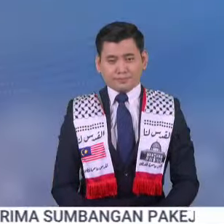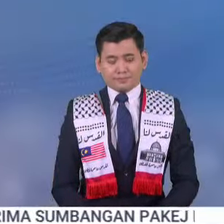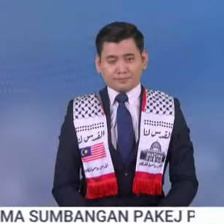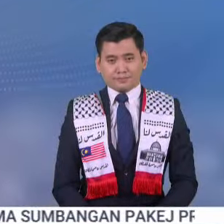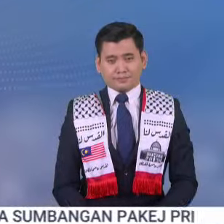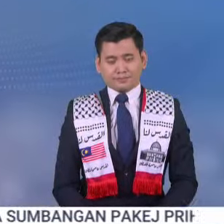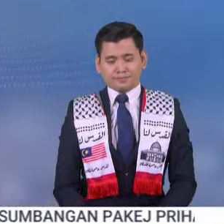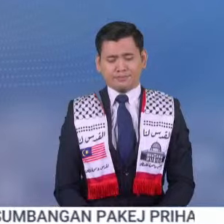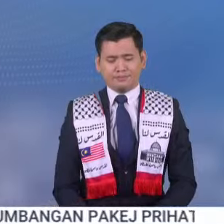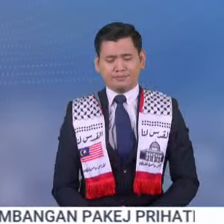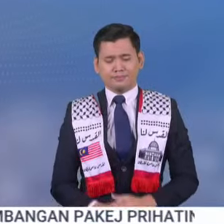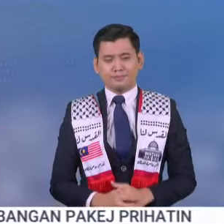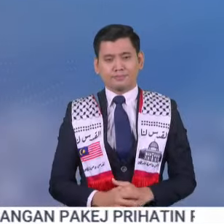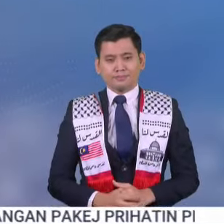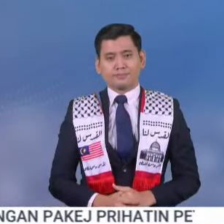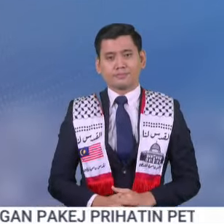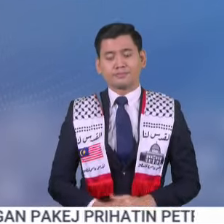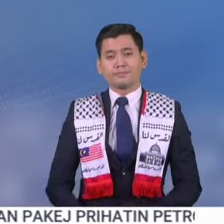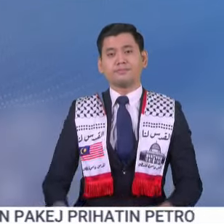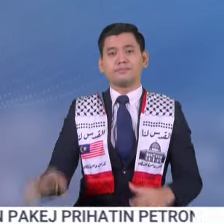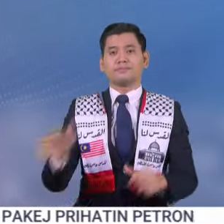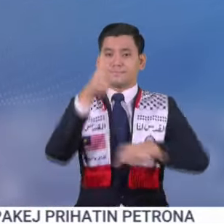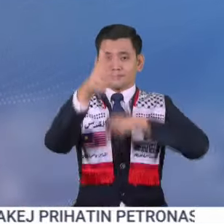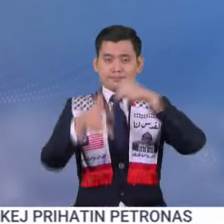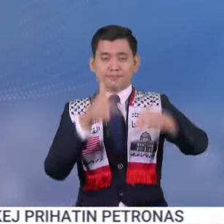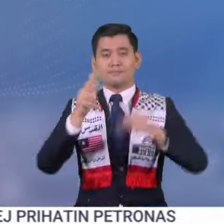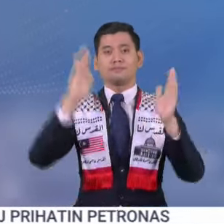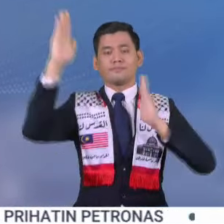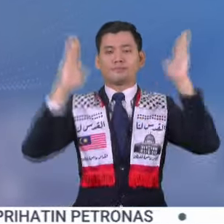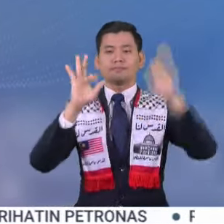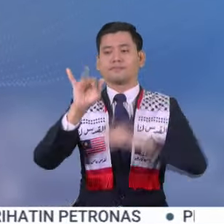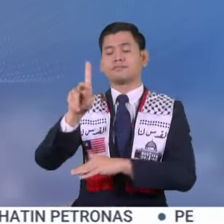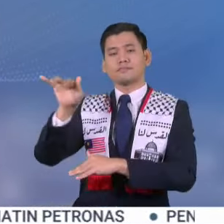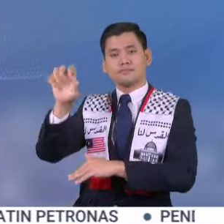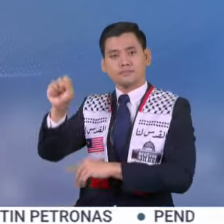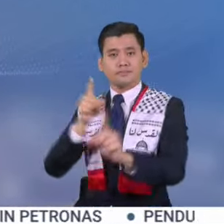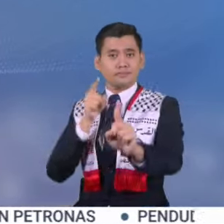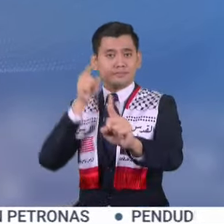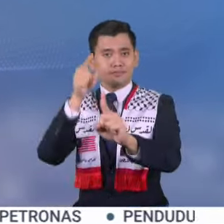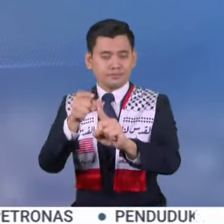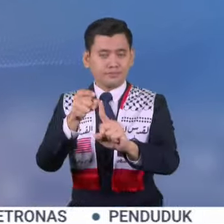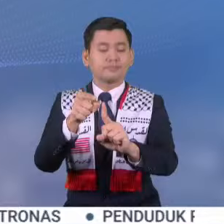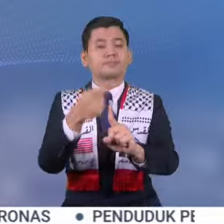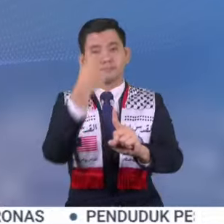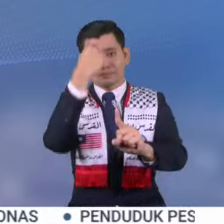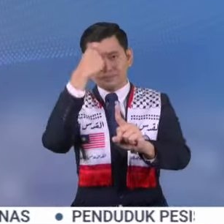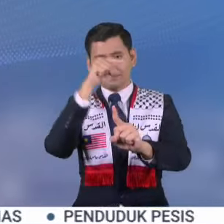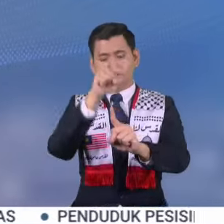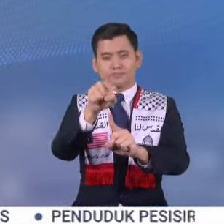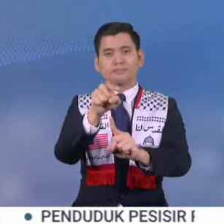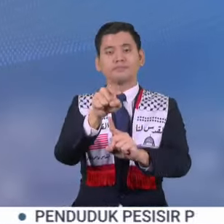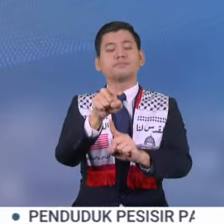menjayakannya perbadanan kemajuan filem nasional Malaysia finas bakal memberi fokus terhadap